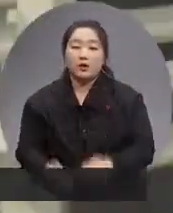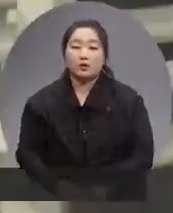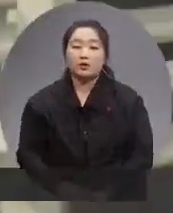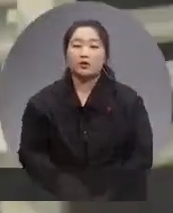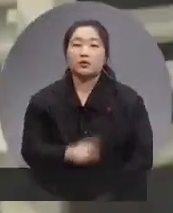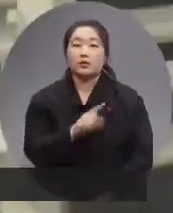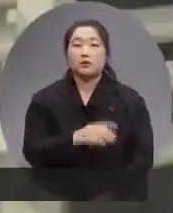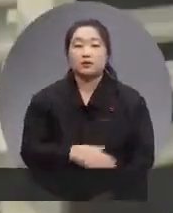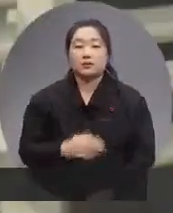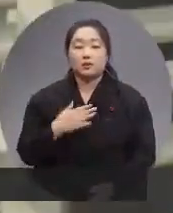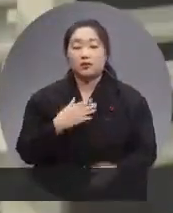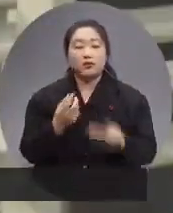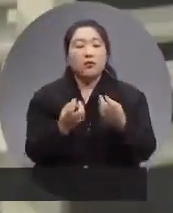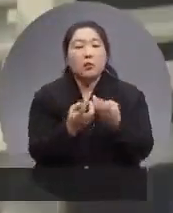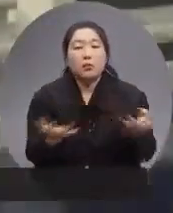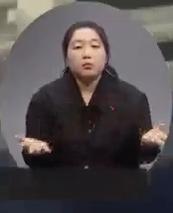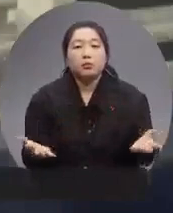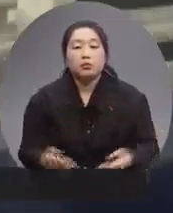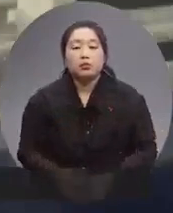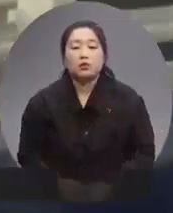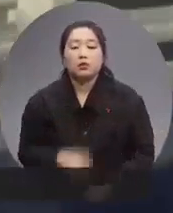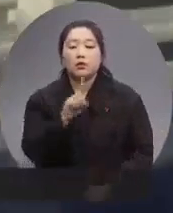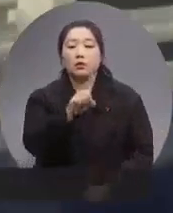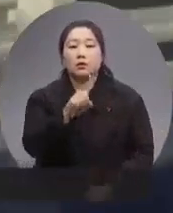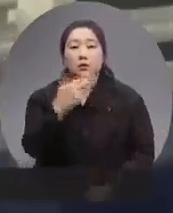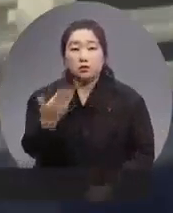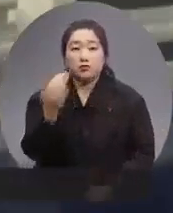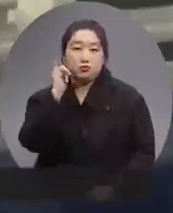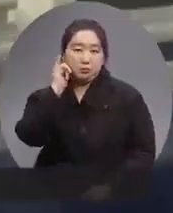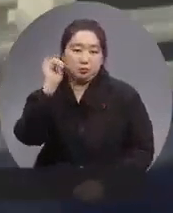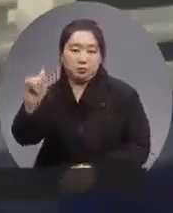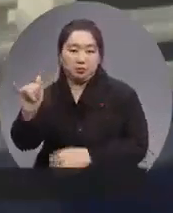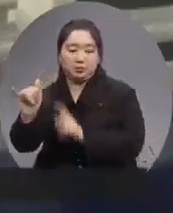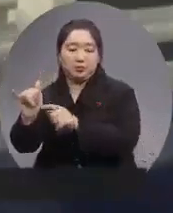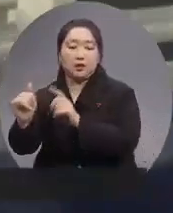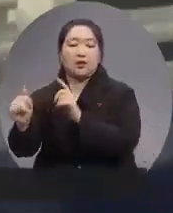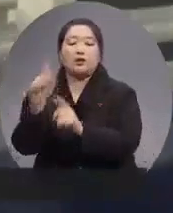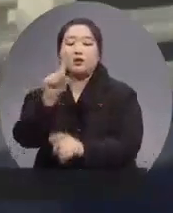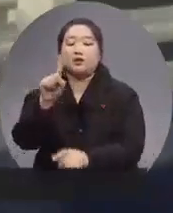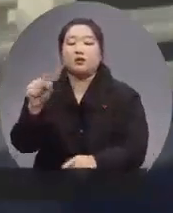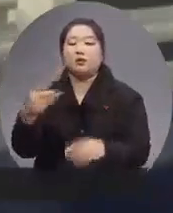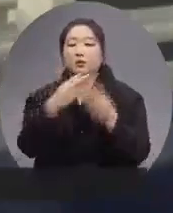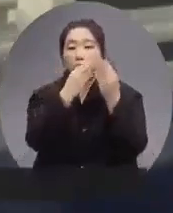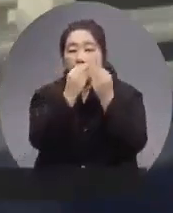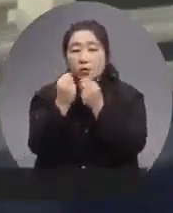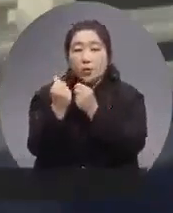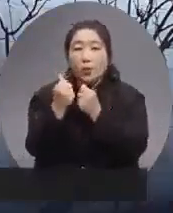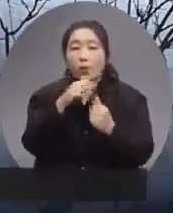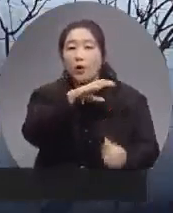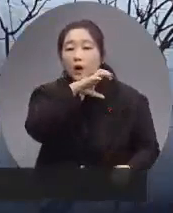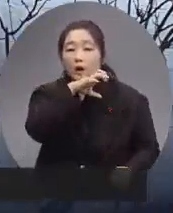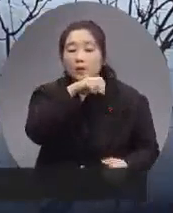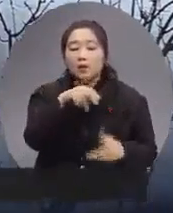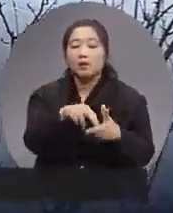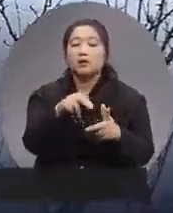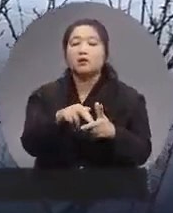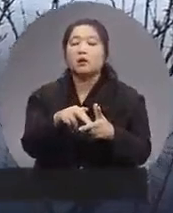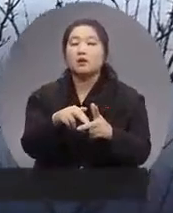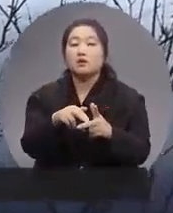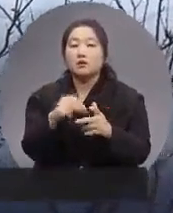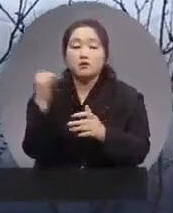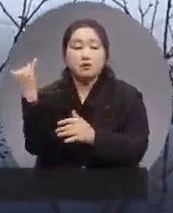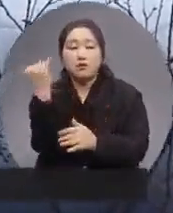우리가 할 수 있는 방법이 없어서 119에 신고를 했잖아요 그랬더니 119에서는 시